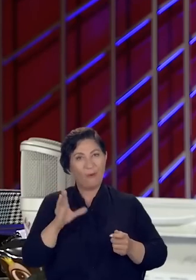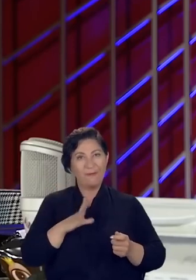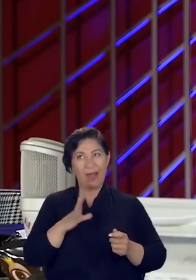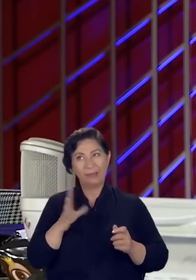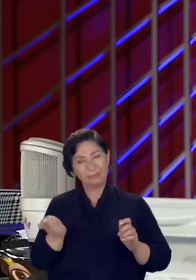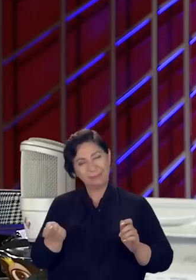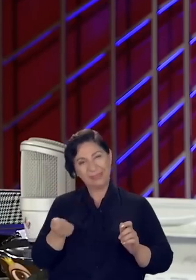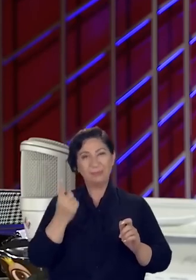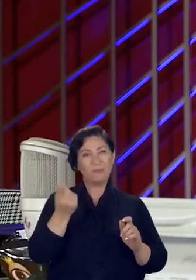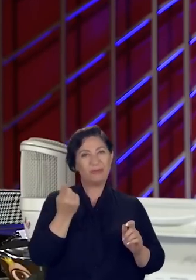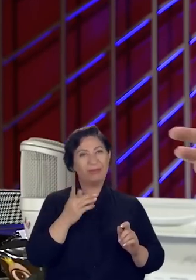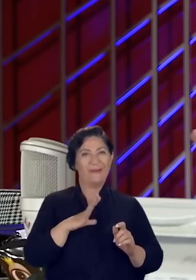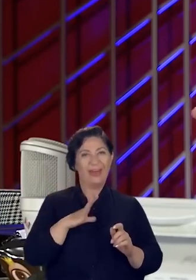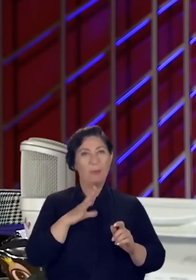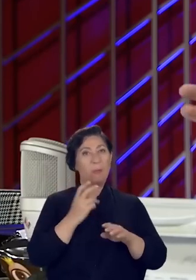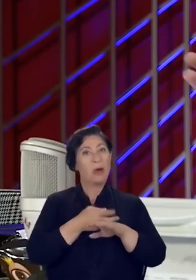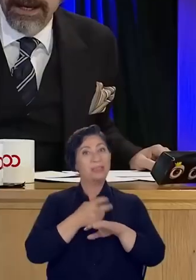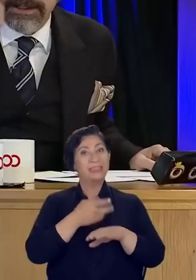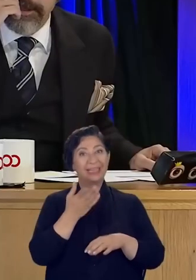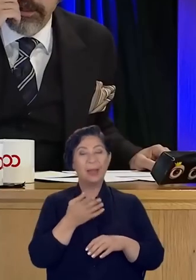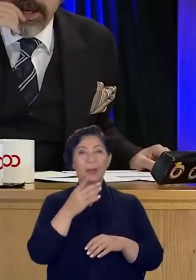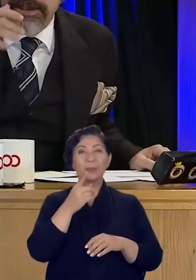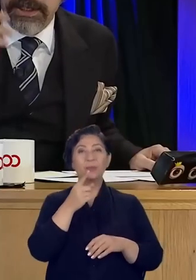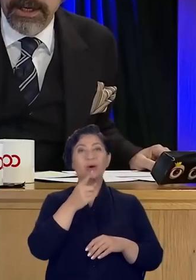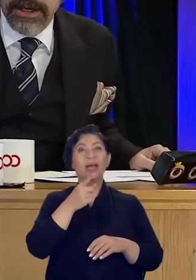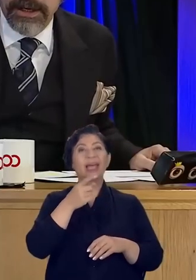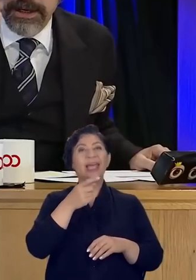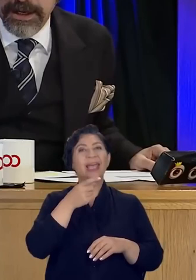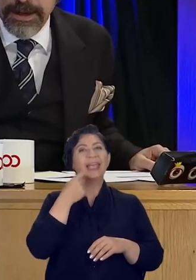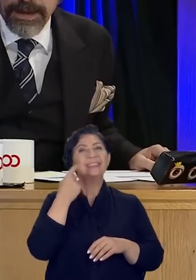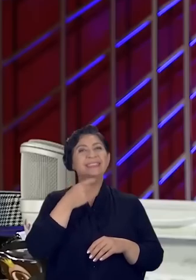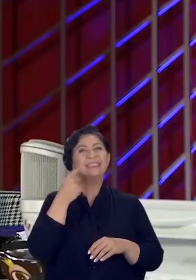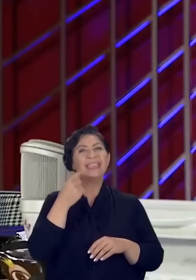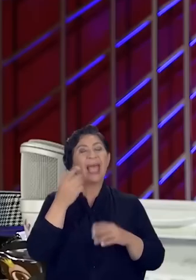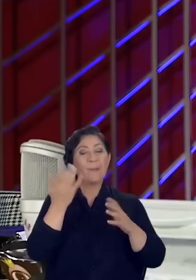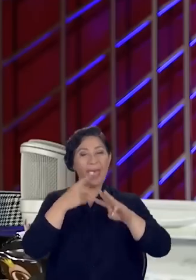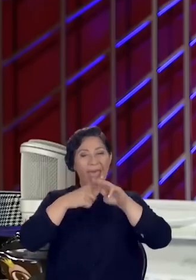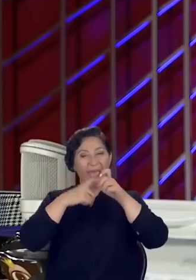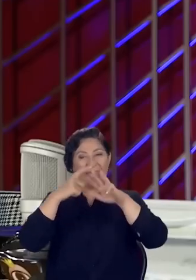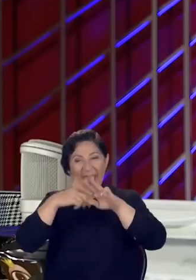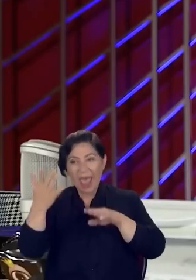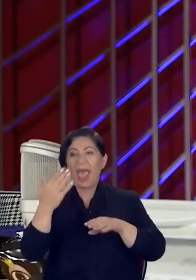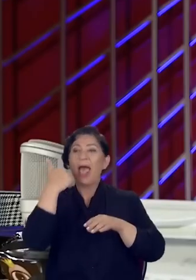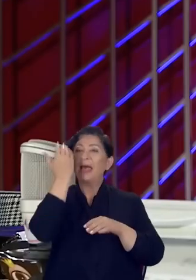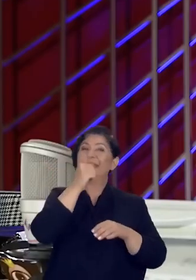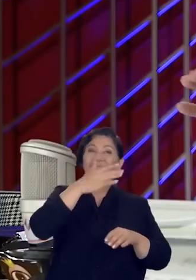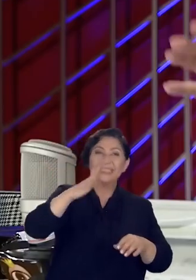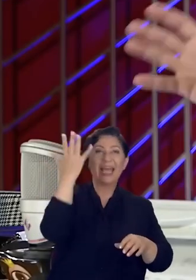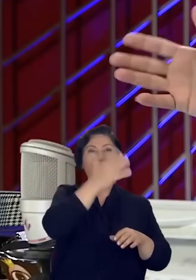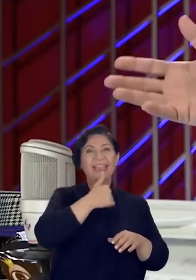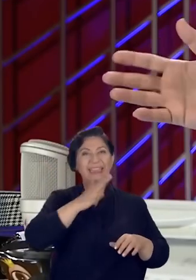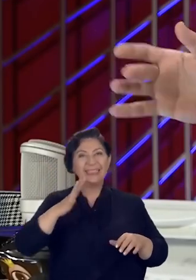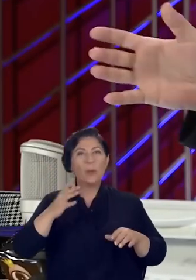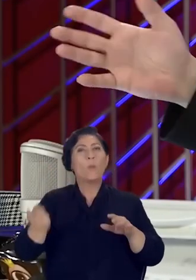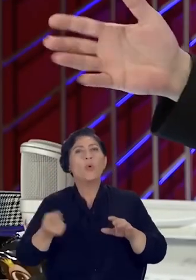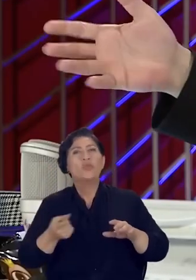yani. Yani maşallah bir eski hem Ege'de Akdeniz'de hem Karadeniz'de kullanılan